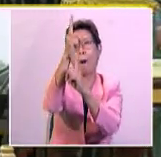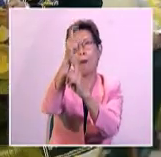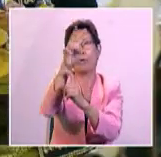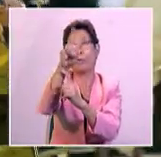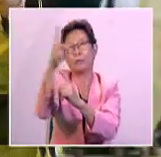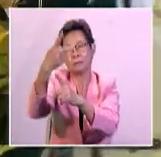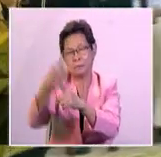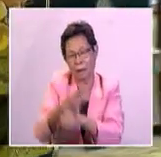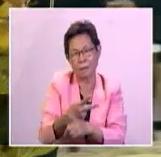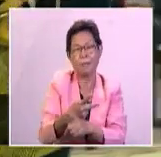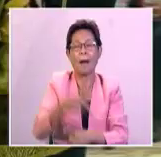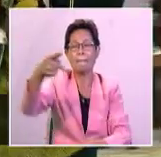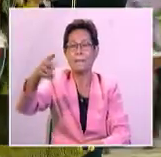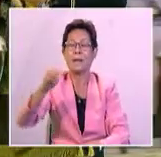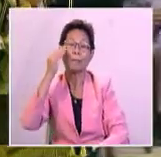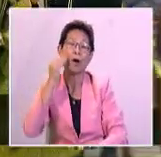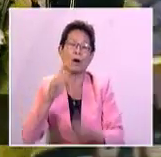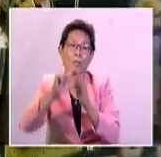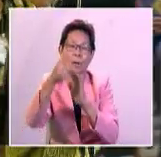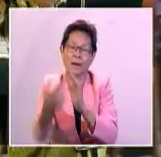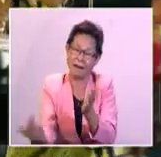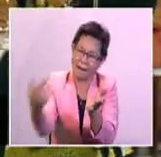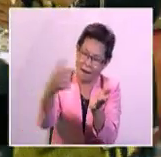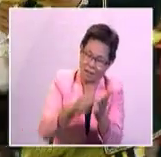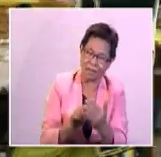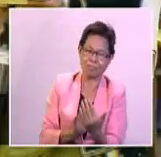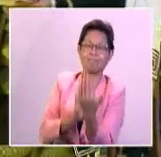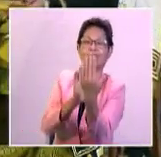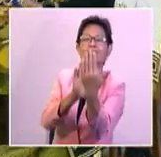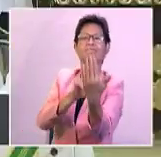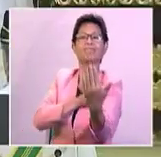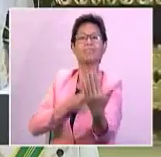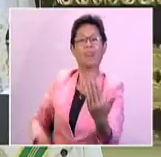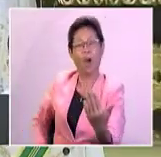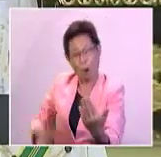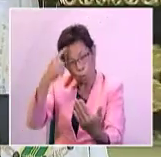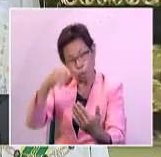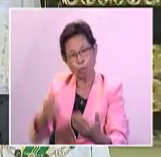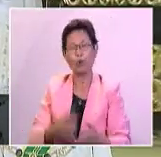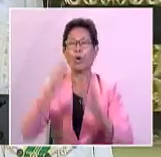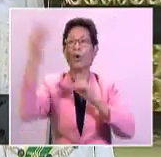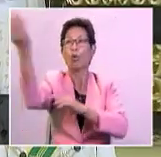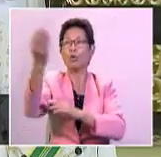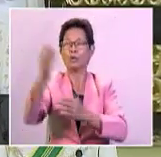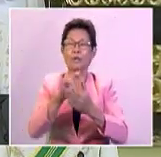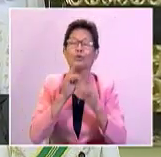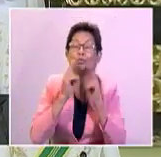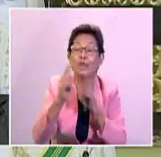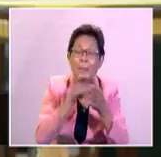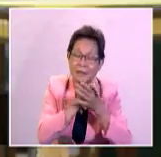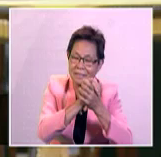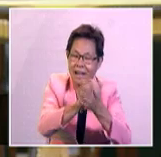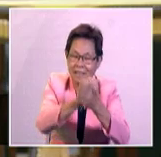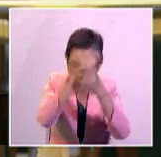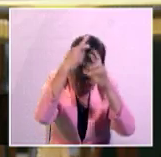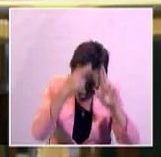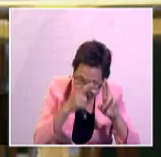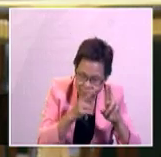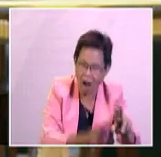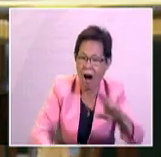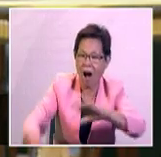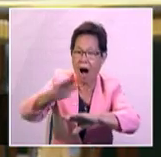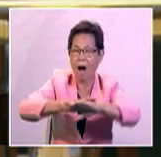dilepaskan. Perdana Menteri kemudiannya sekali lagi menghadap Seri Paduka untuk mempersembahkan ucapan tahniah dan taat setia